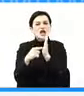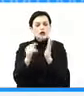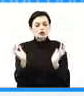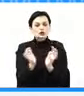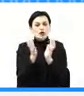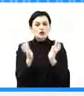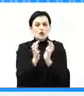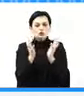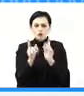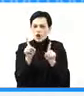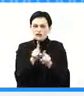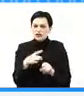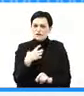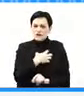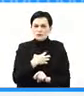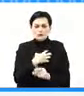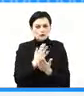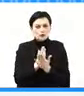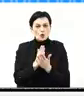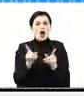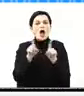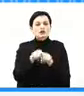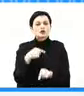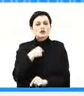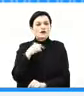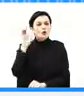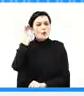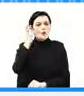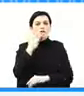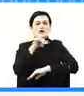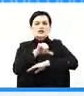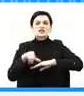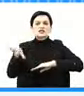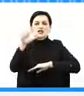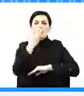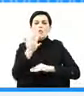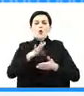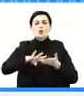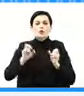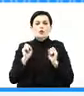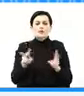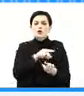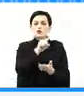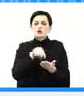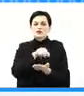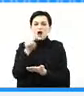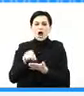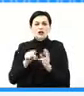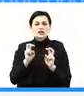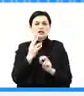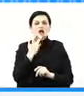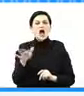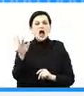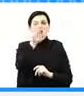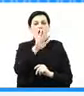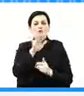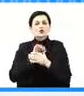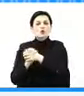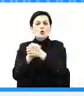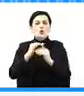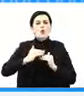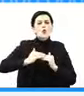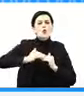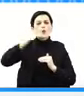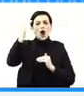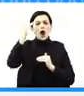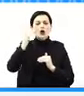ვფიქრობ ასევე მნიშვნელოვანია. ჩვენ ასევე მოვიწოდეთ საგარეო პოლიტიკისა და უსაფრთხოების საკითხებში ევროკავშირის უმაღლესი